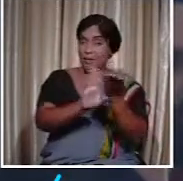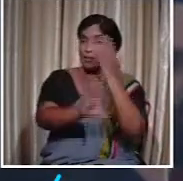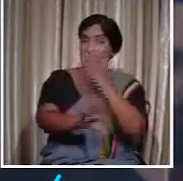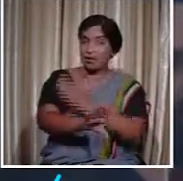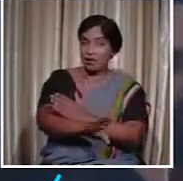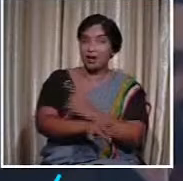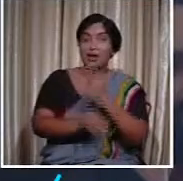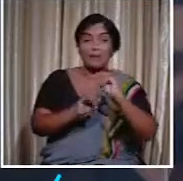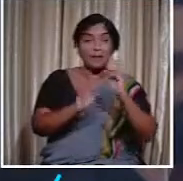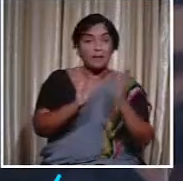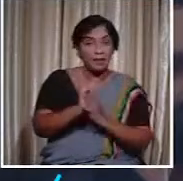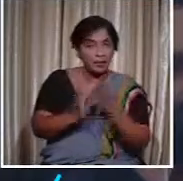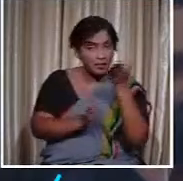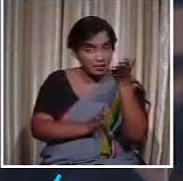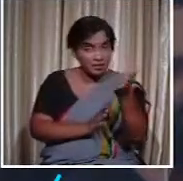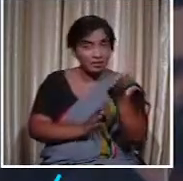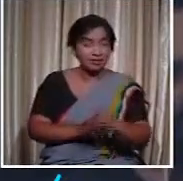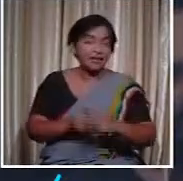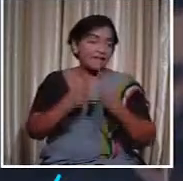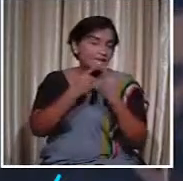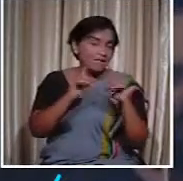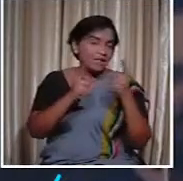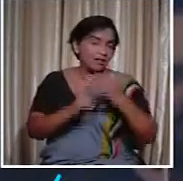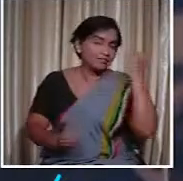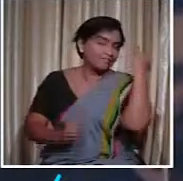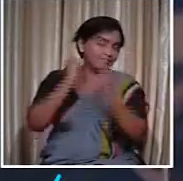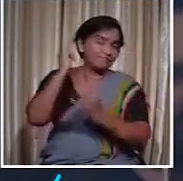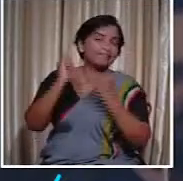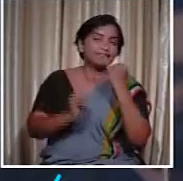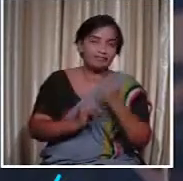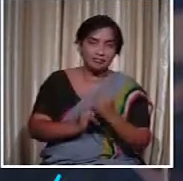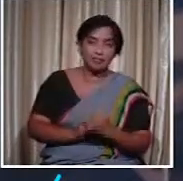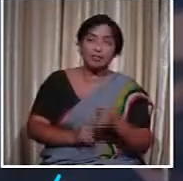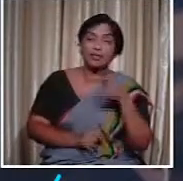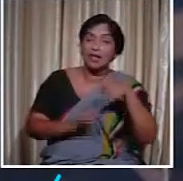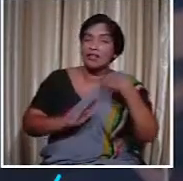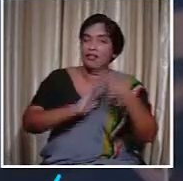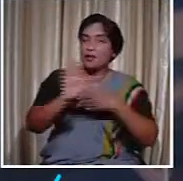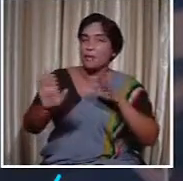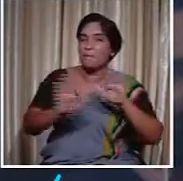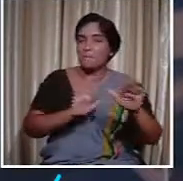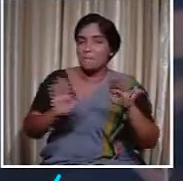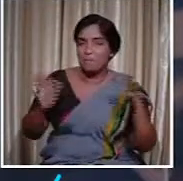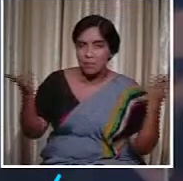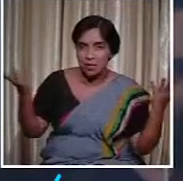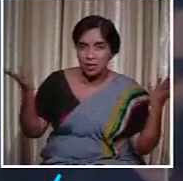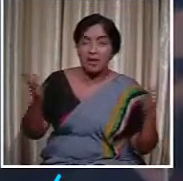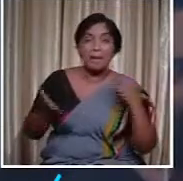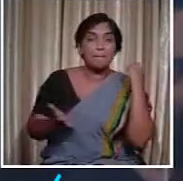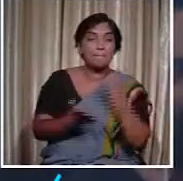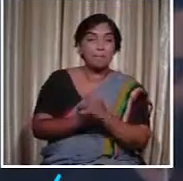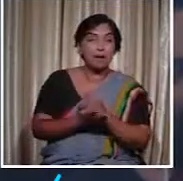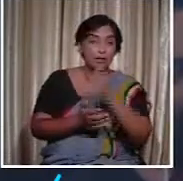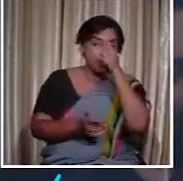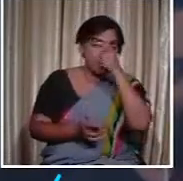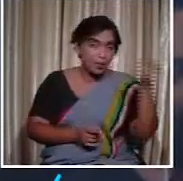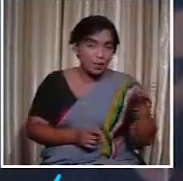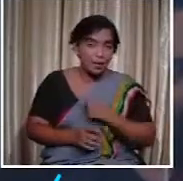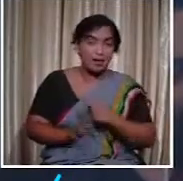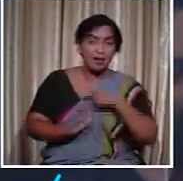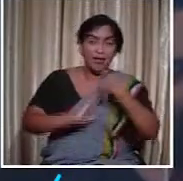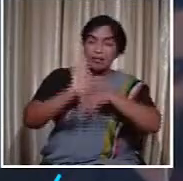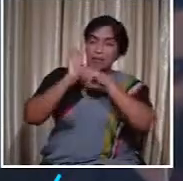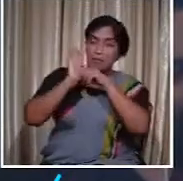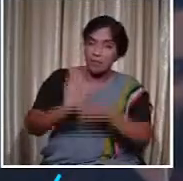අපේ අගවැත්තුමාට විවිධ චෝදනා එල්ල කරේ. ඒතුමාට මේ රට පාලනය කරන්න බෑ, මහ බැංකුව කැඩුවා, රට පාවල